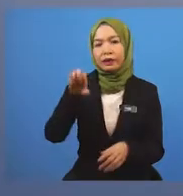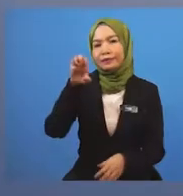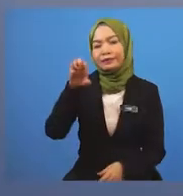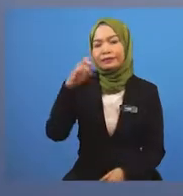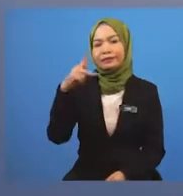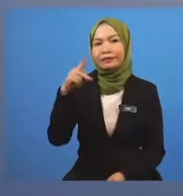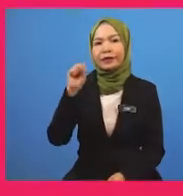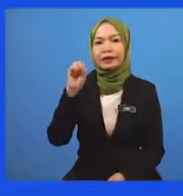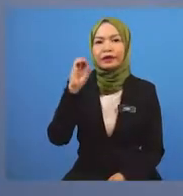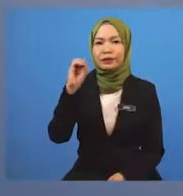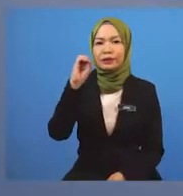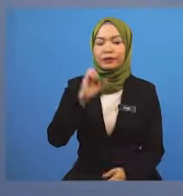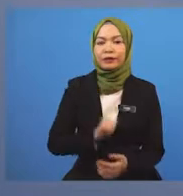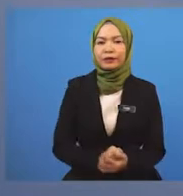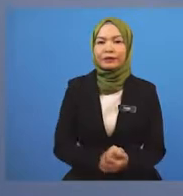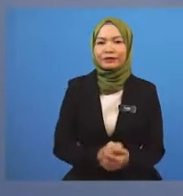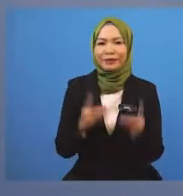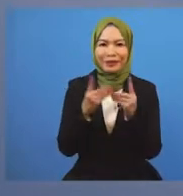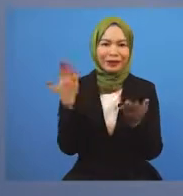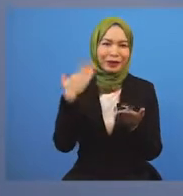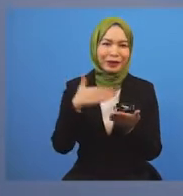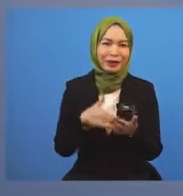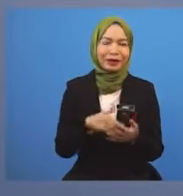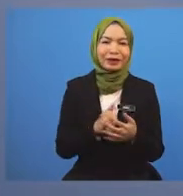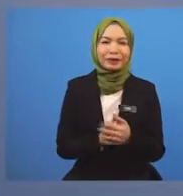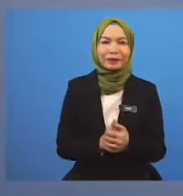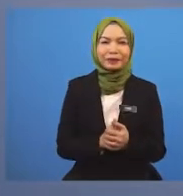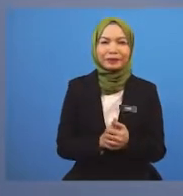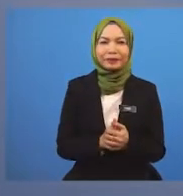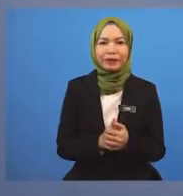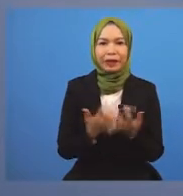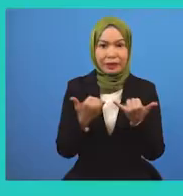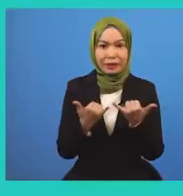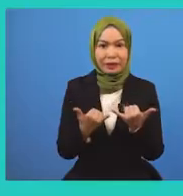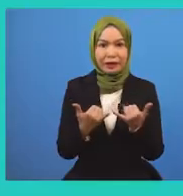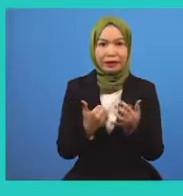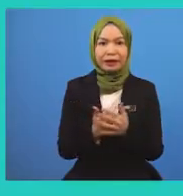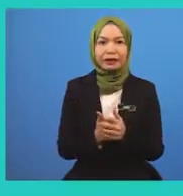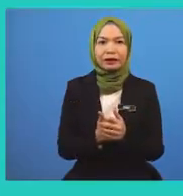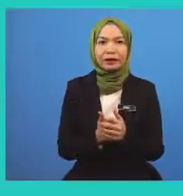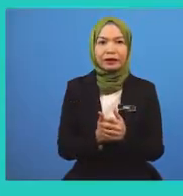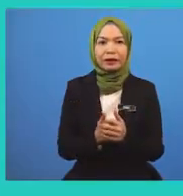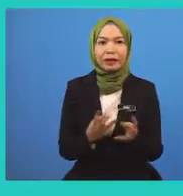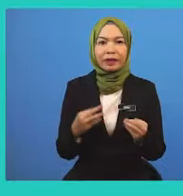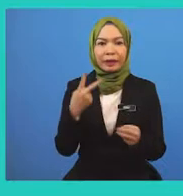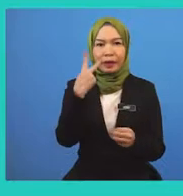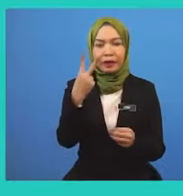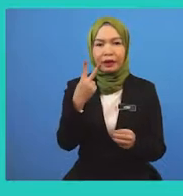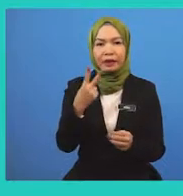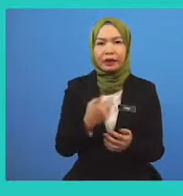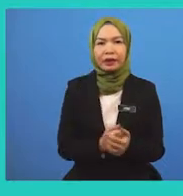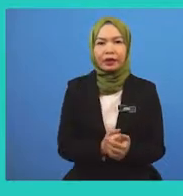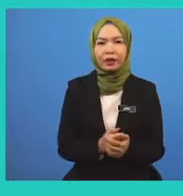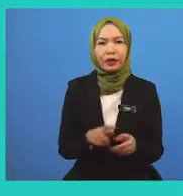eksotermik. Pandai! Jumpa lagi murid-murid. Sekarang, mari kita lihat aplikasi tindak balas